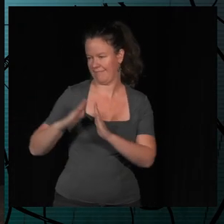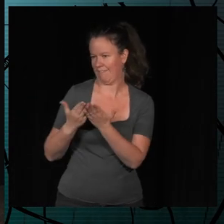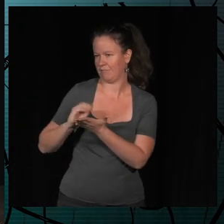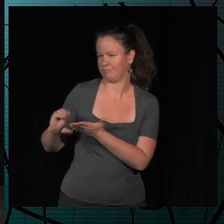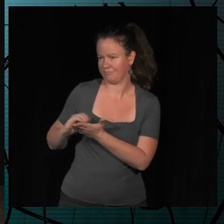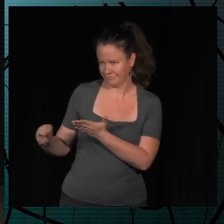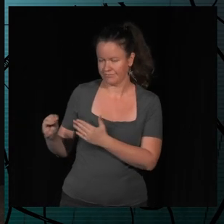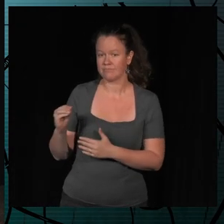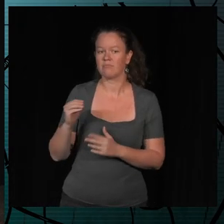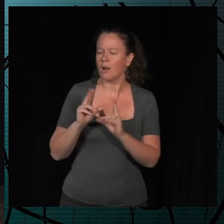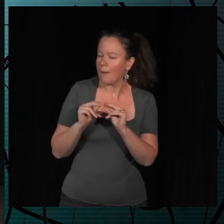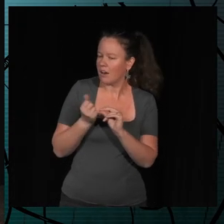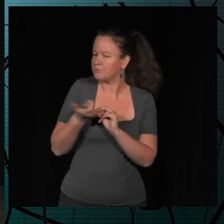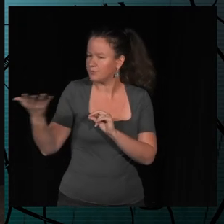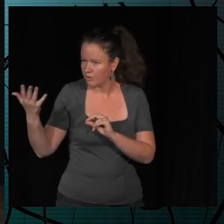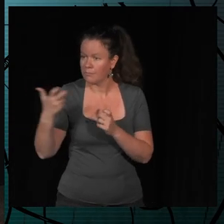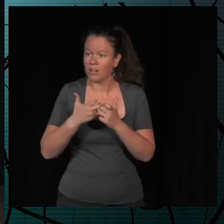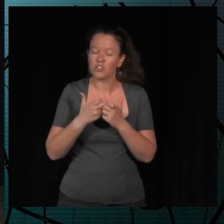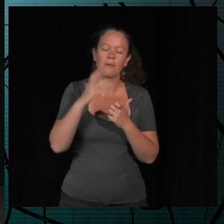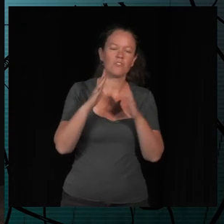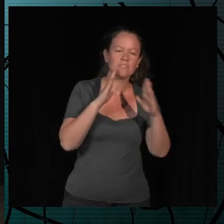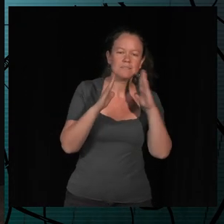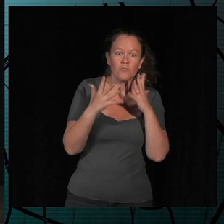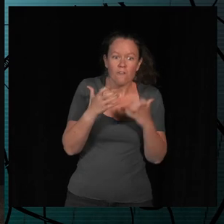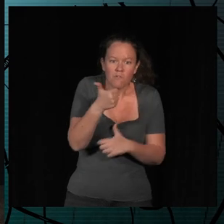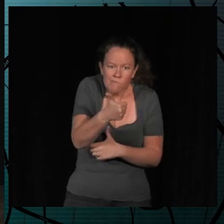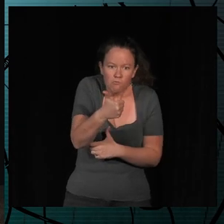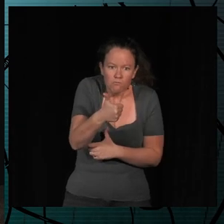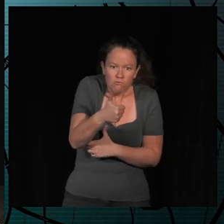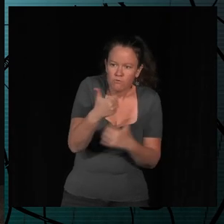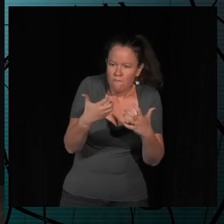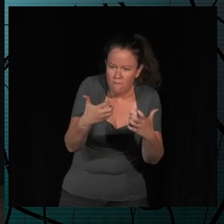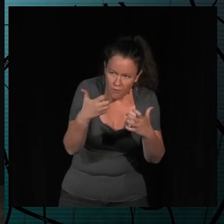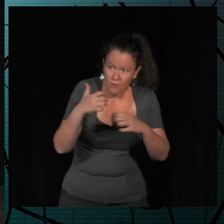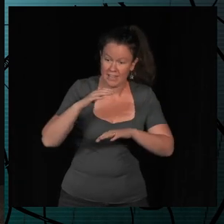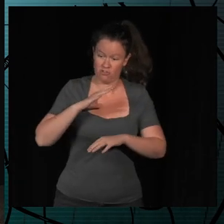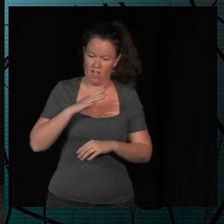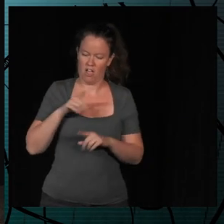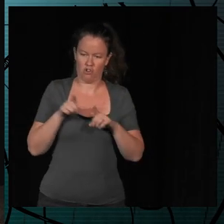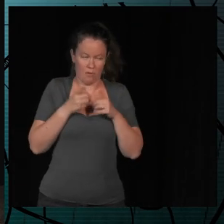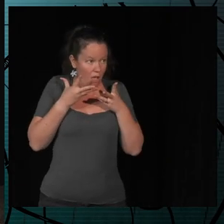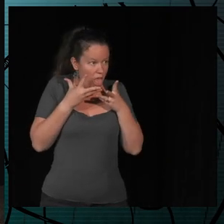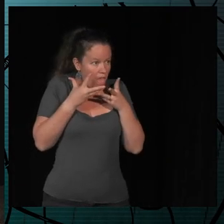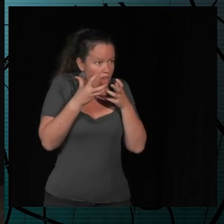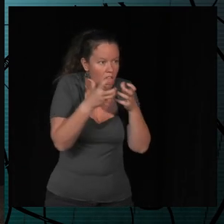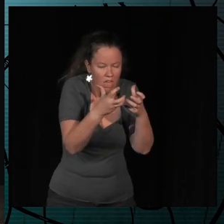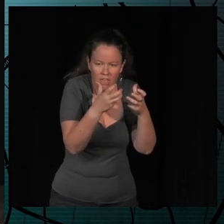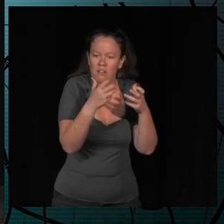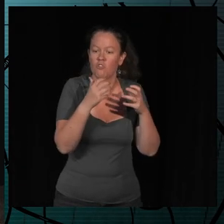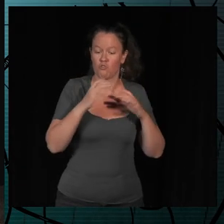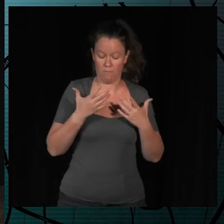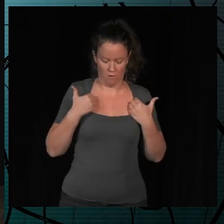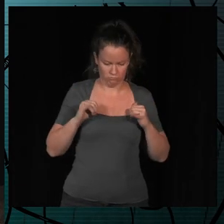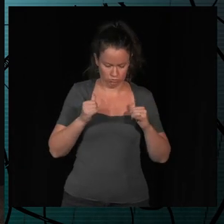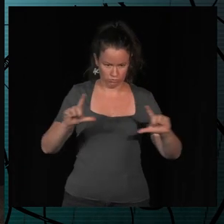la tenstion sont vraiment des des des mécanismes toxiques j'en ai bien enfin voilà et et